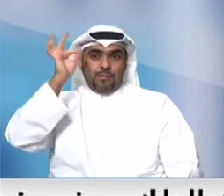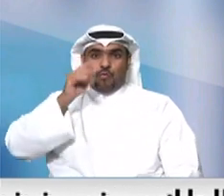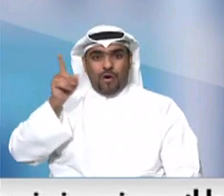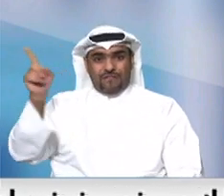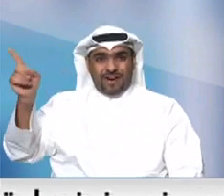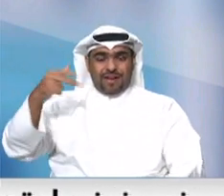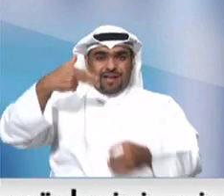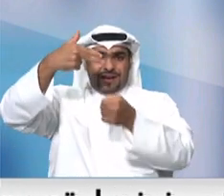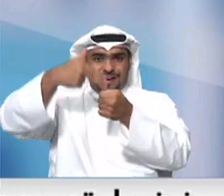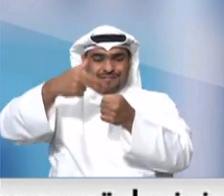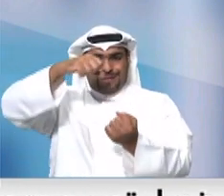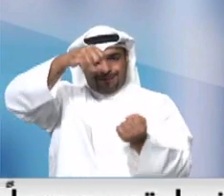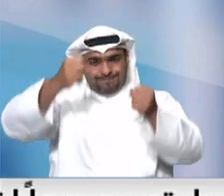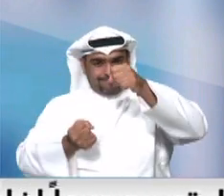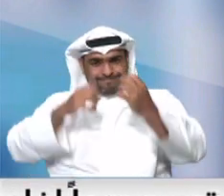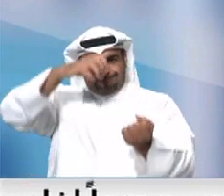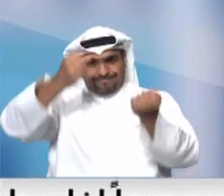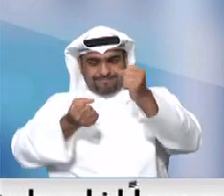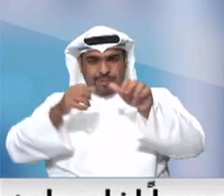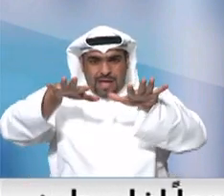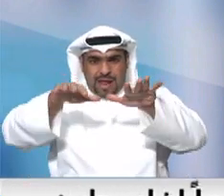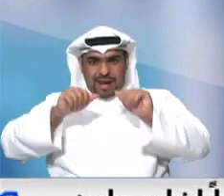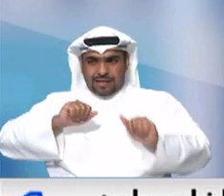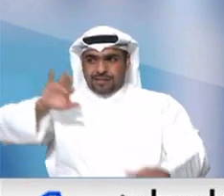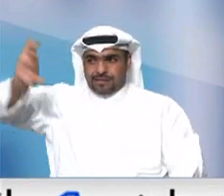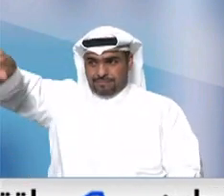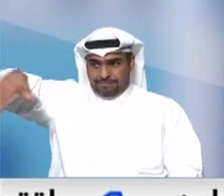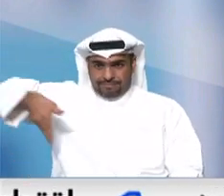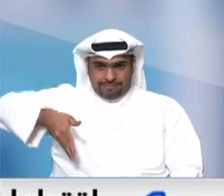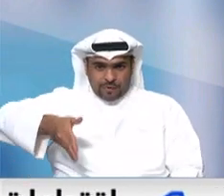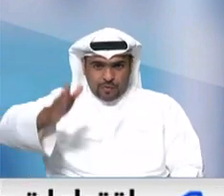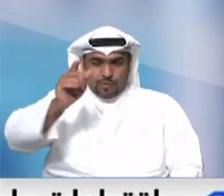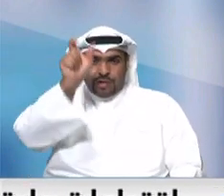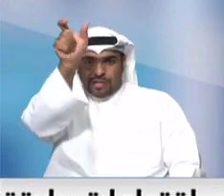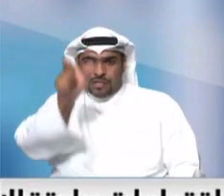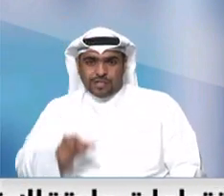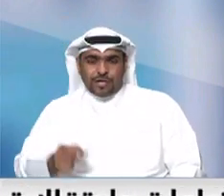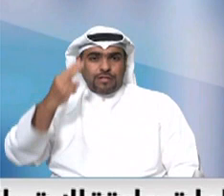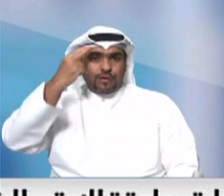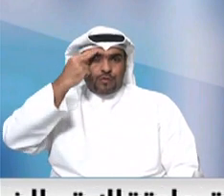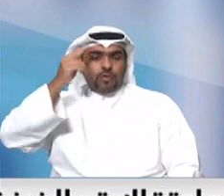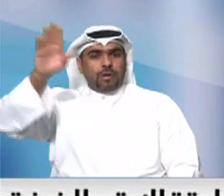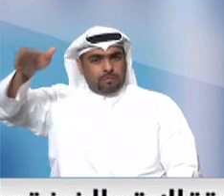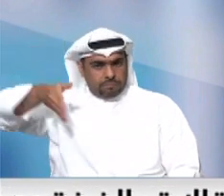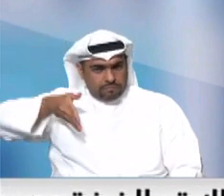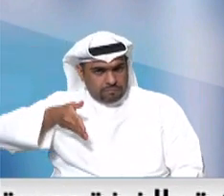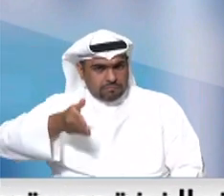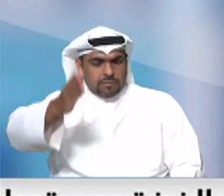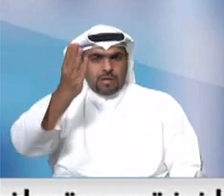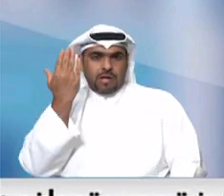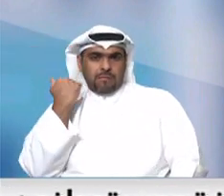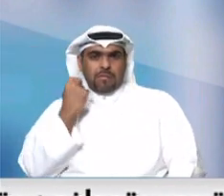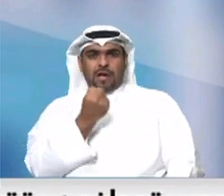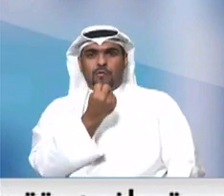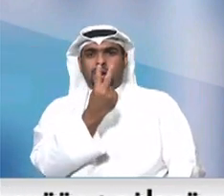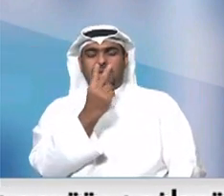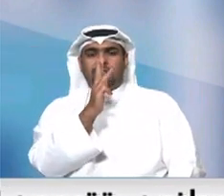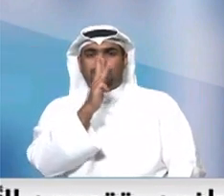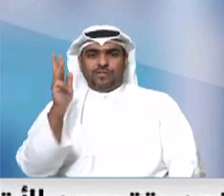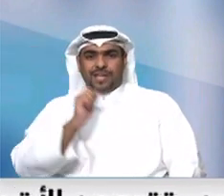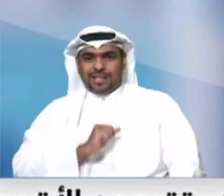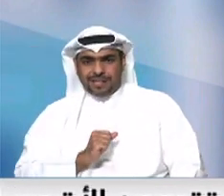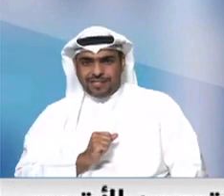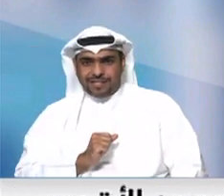أن تشغيل المسار نتاج عمل دائم استمر لسنوات وتحديدا منذ عام 2009، وبدأ تشغيله اليوم